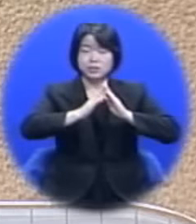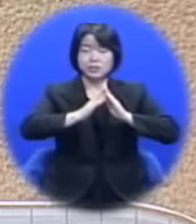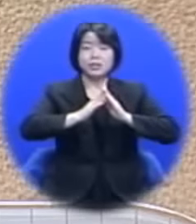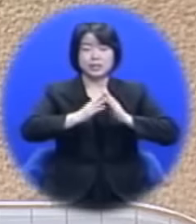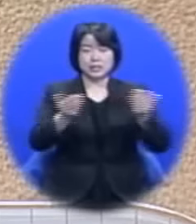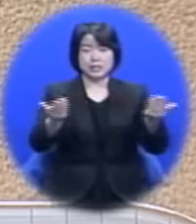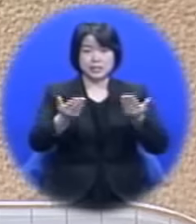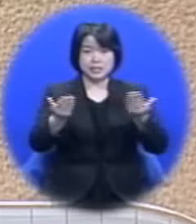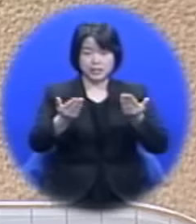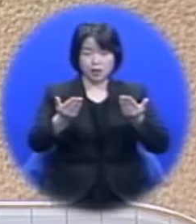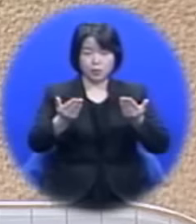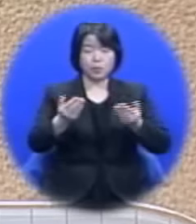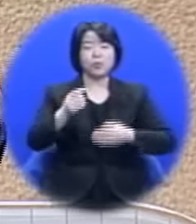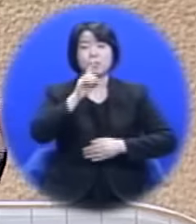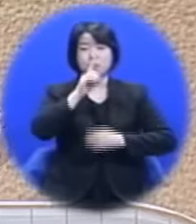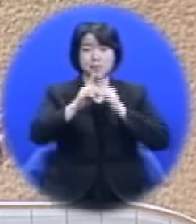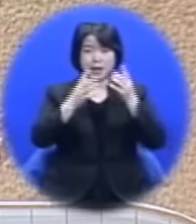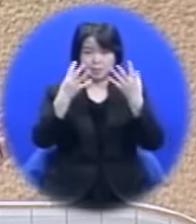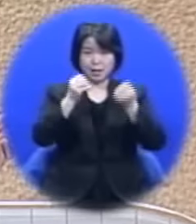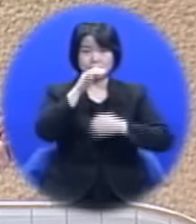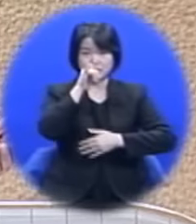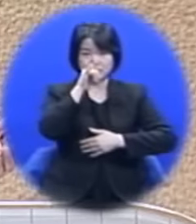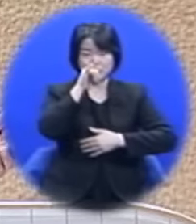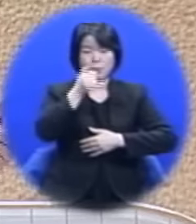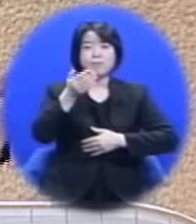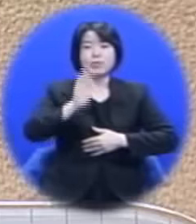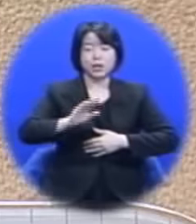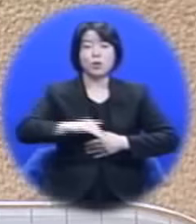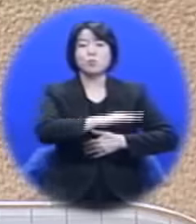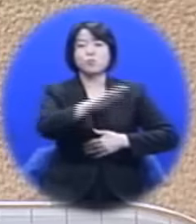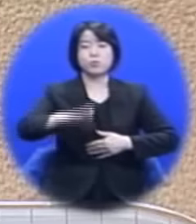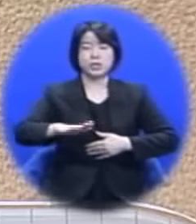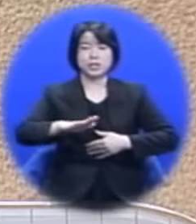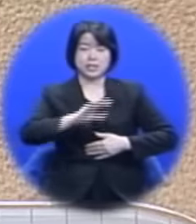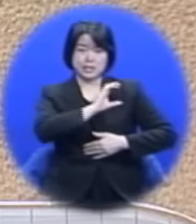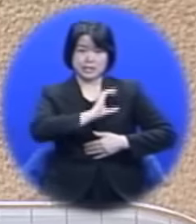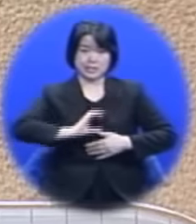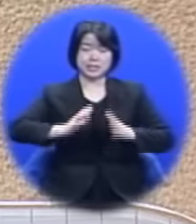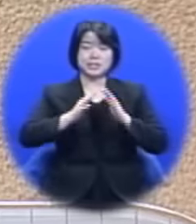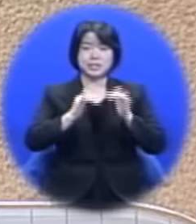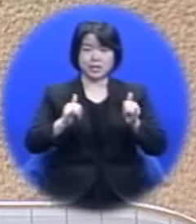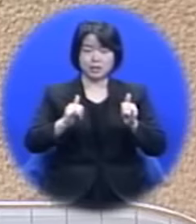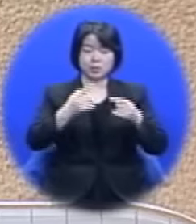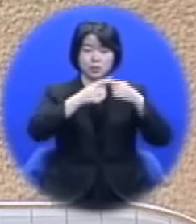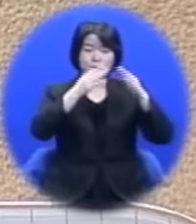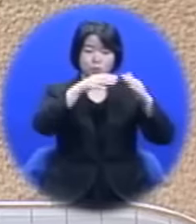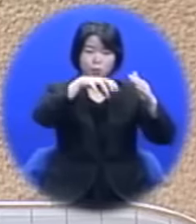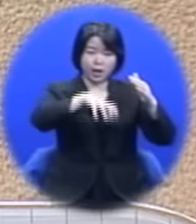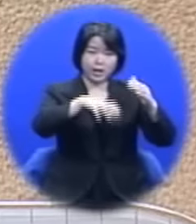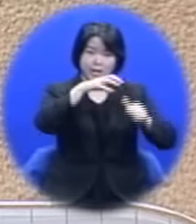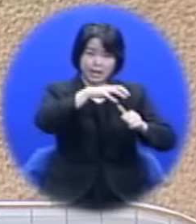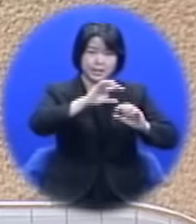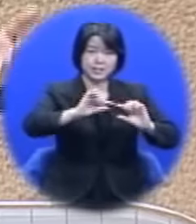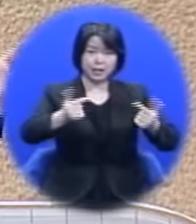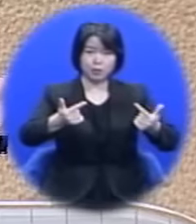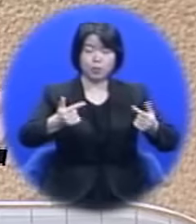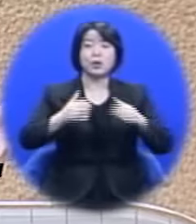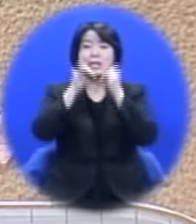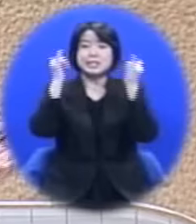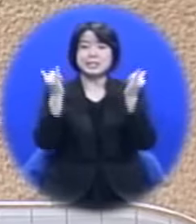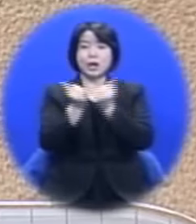합니다 저는 우리 그리스도인들이 더 이상 교회 안에만 갇히지 않고 사회에 대해서